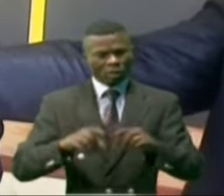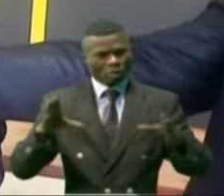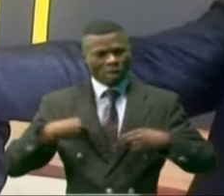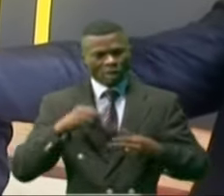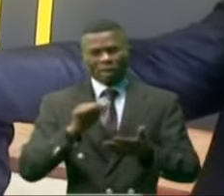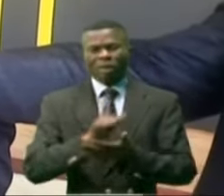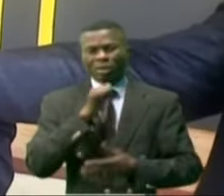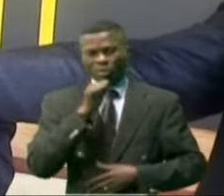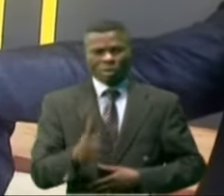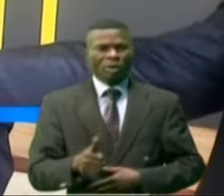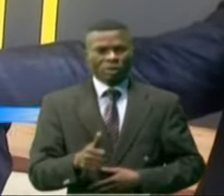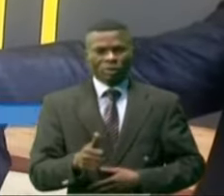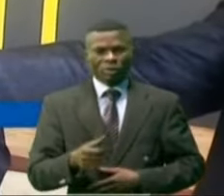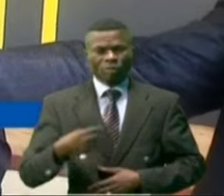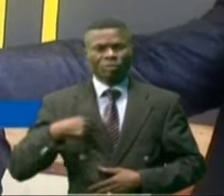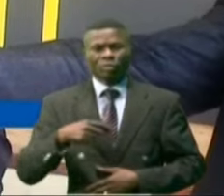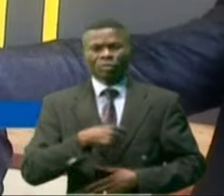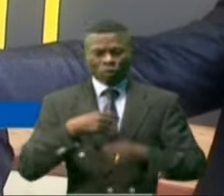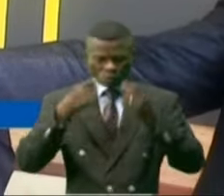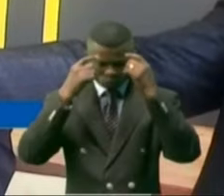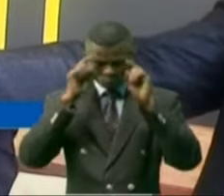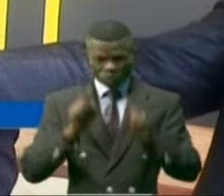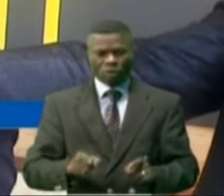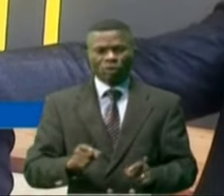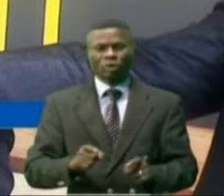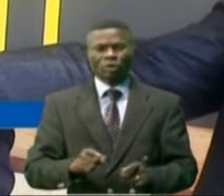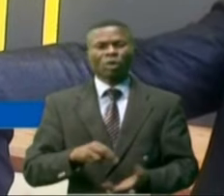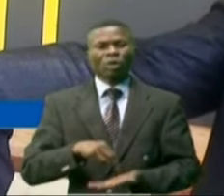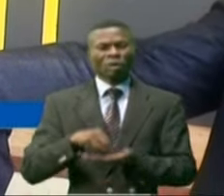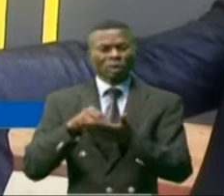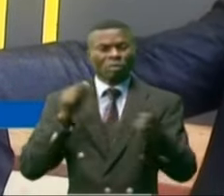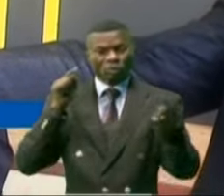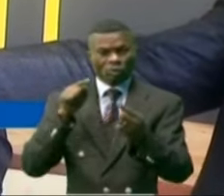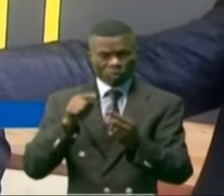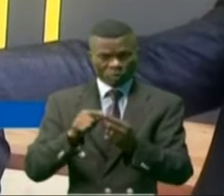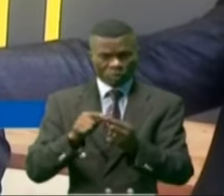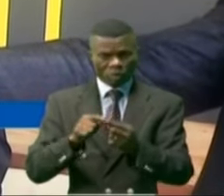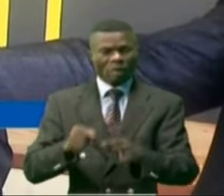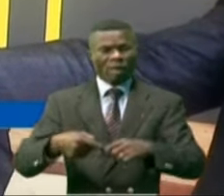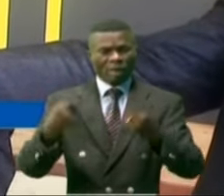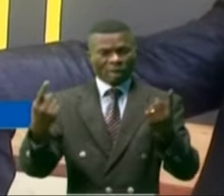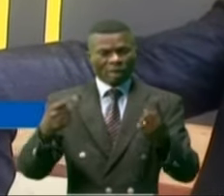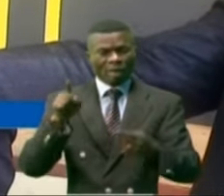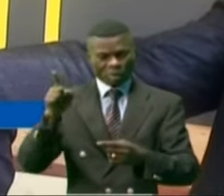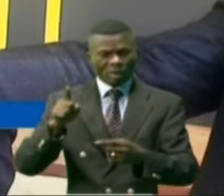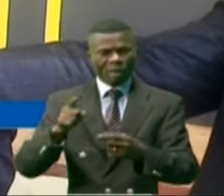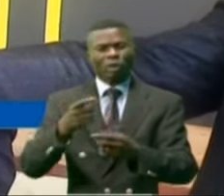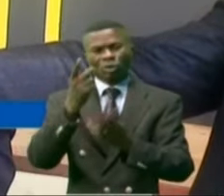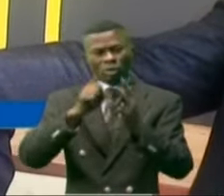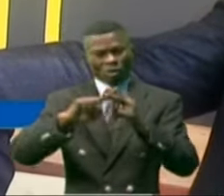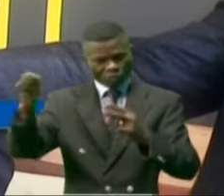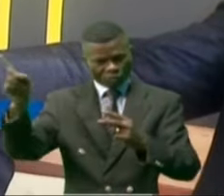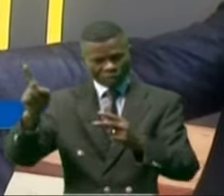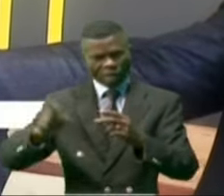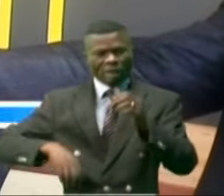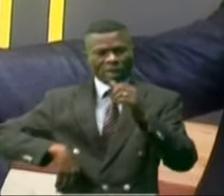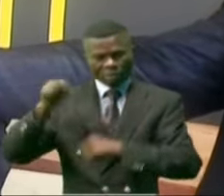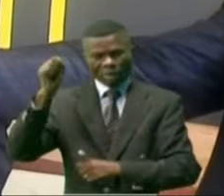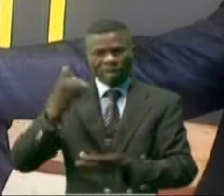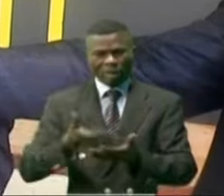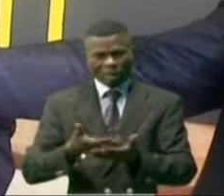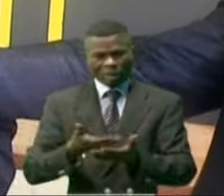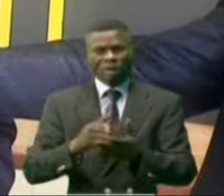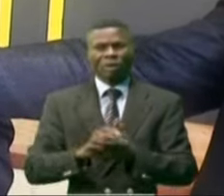que nous sommes debout jusqu'à ce que ces ennemis de la République seront